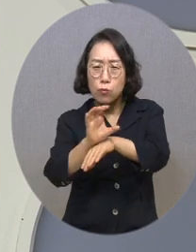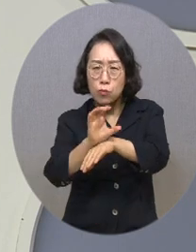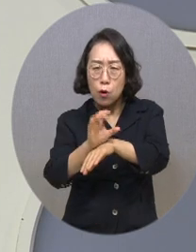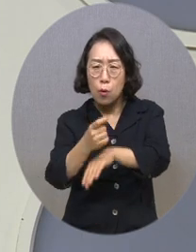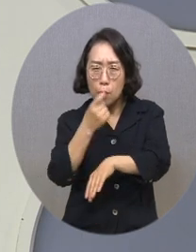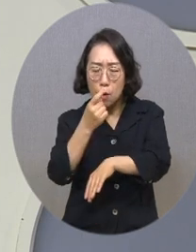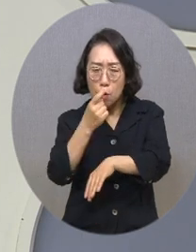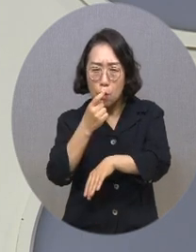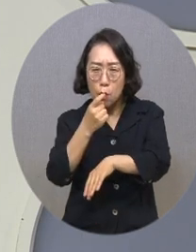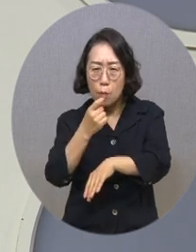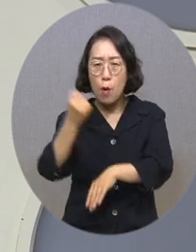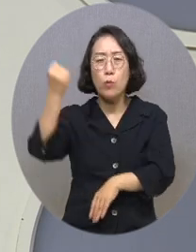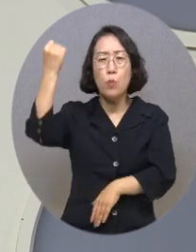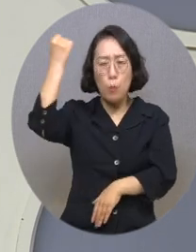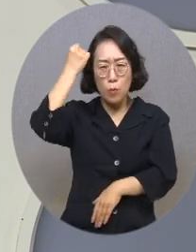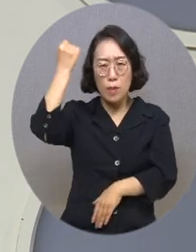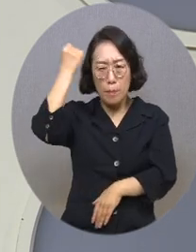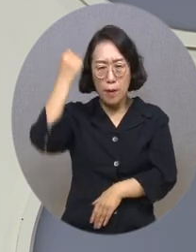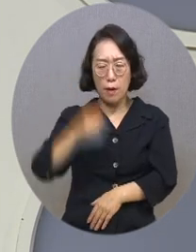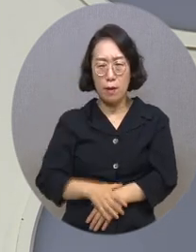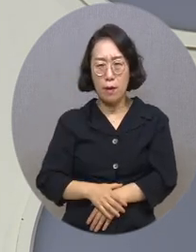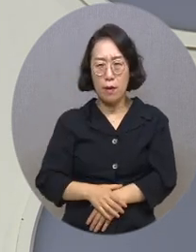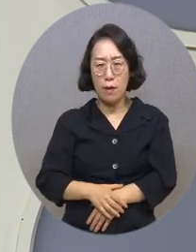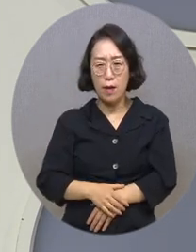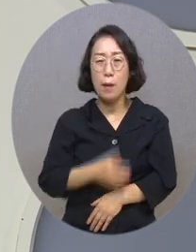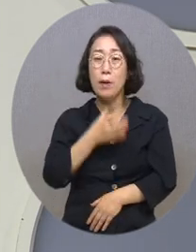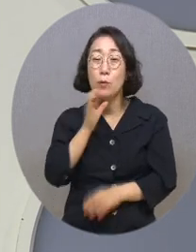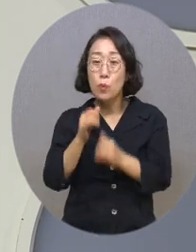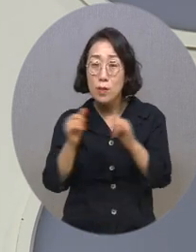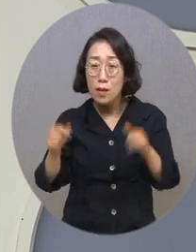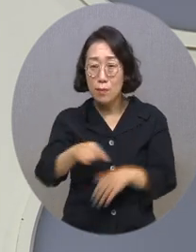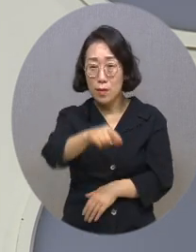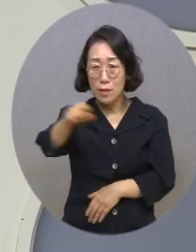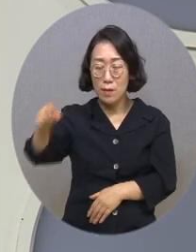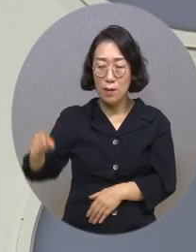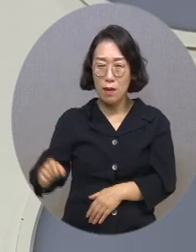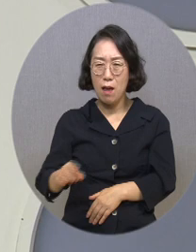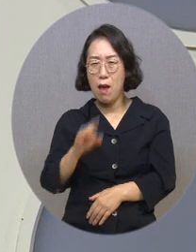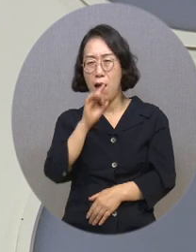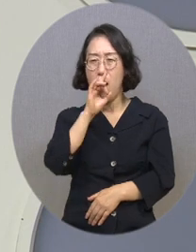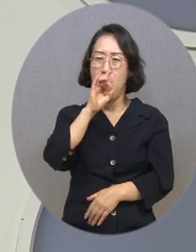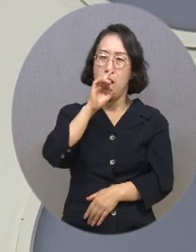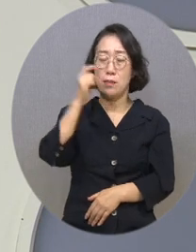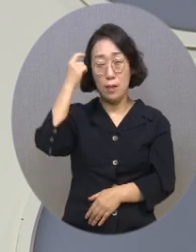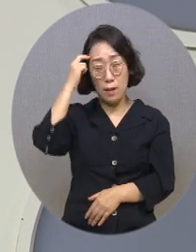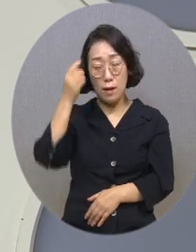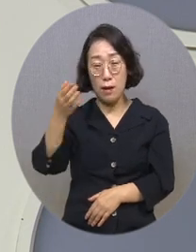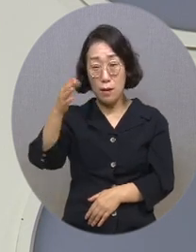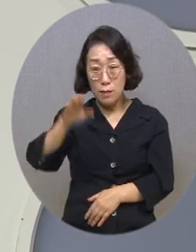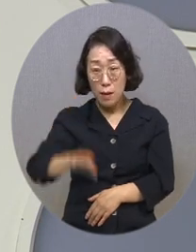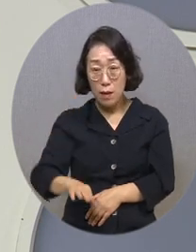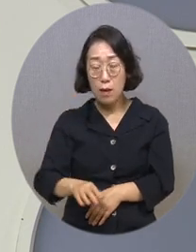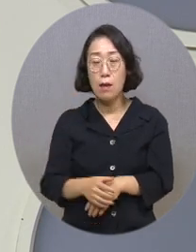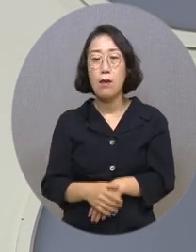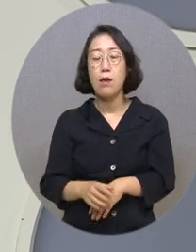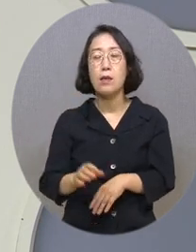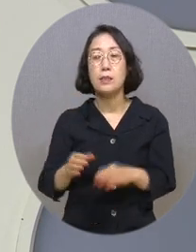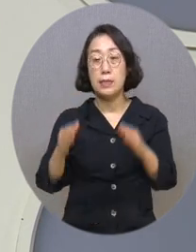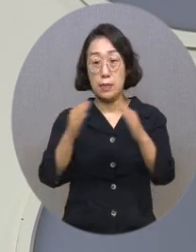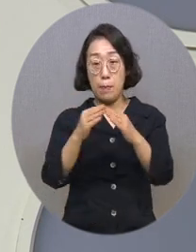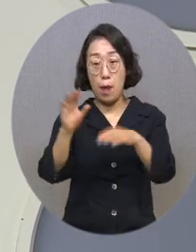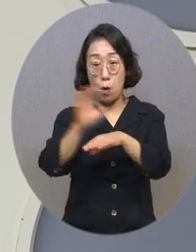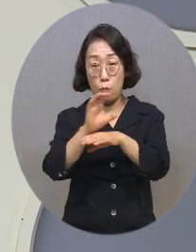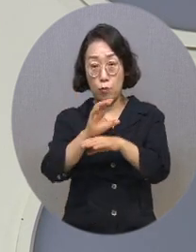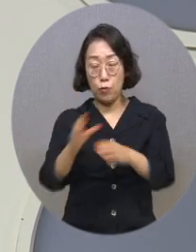어렵더라고요. 컴퓨터 공부가. 그래서 그분들이 못하는 거예요. 컴퓨터를 하려면은 조건이 구비돼야 돼. 집안에